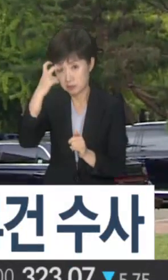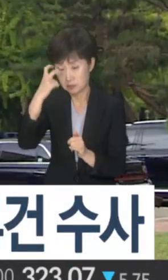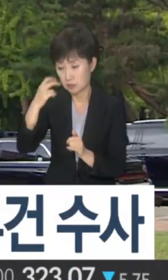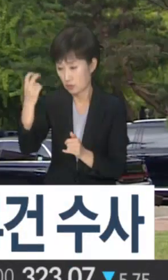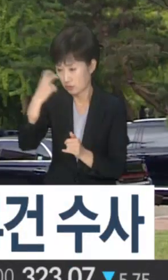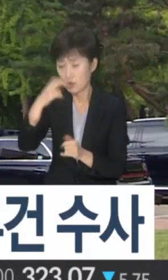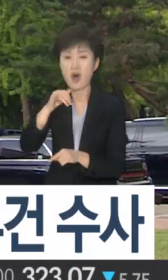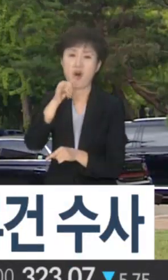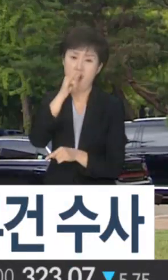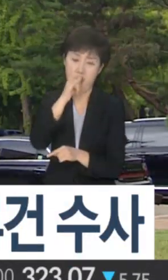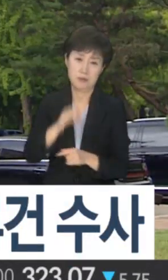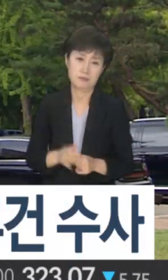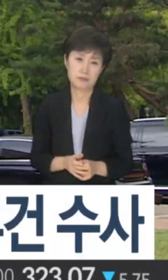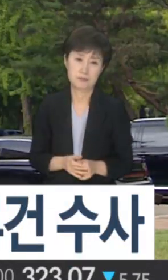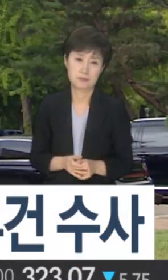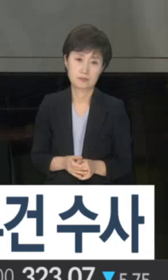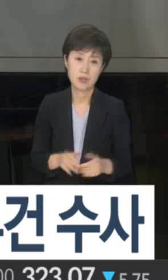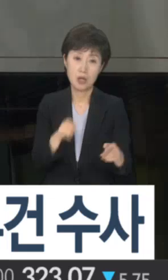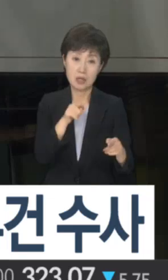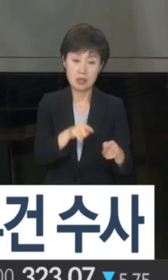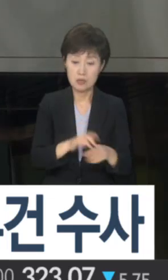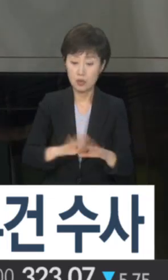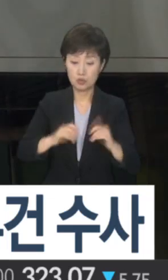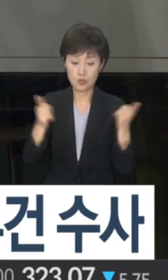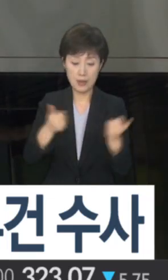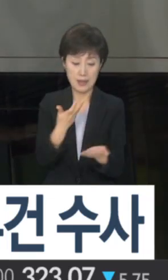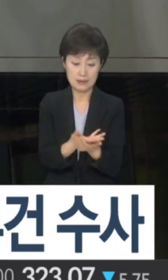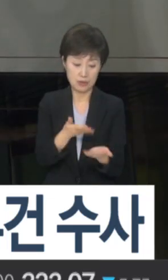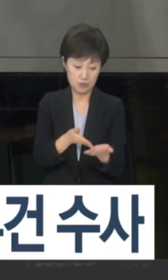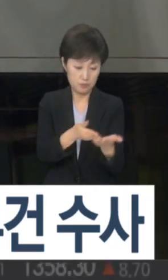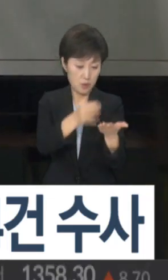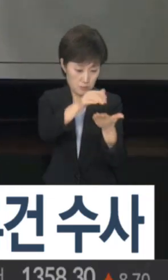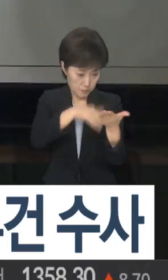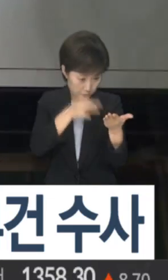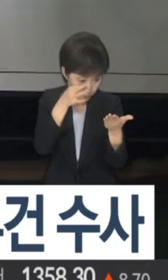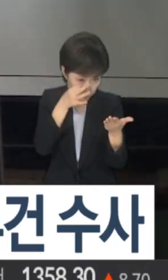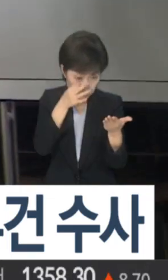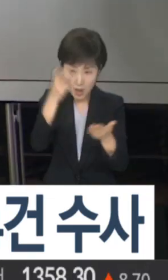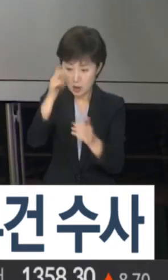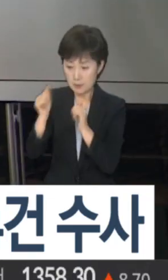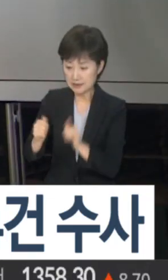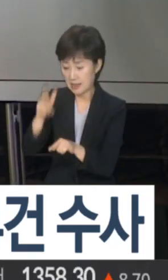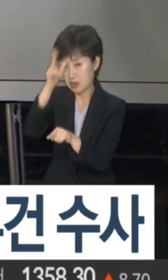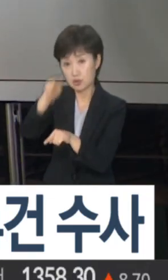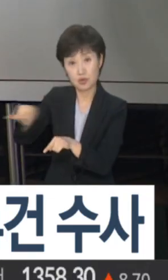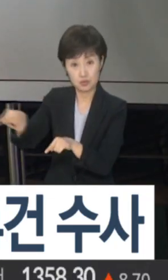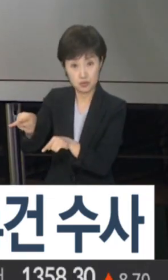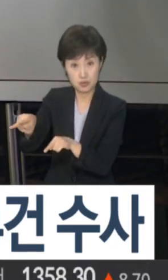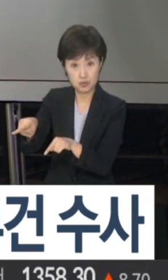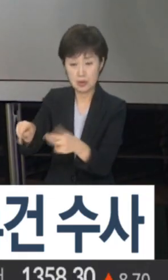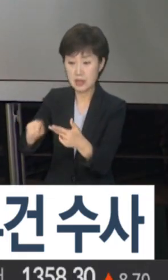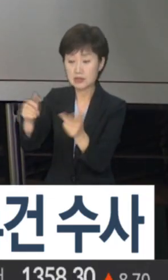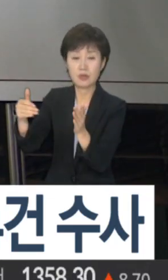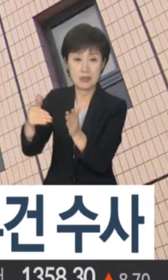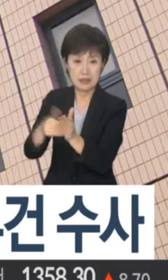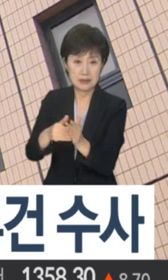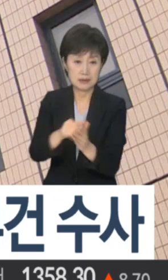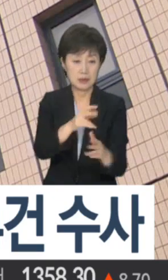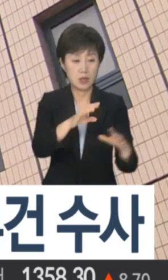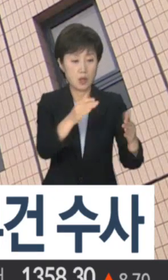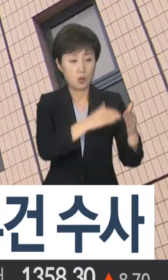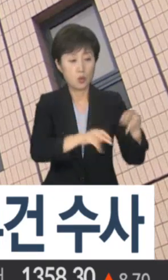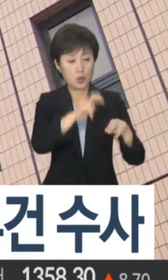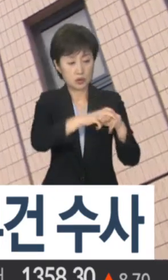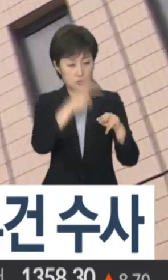것으로 나타났습니다 공수처가 국회에 제출한 자료에 따르면 검경이 지난 7월까지 김진욱 처장과 여운국